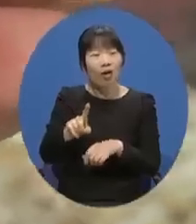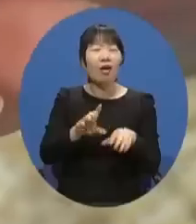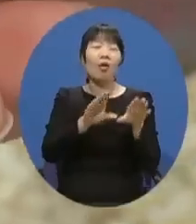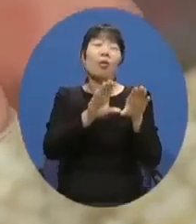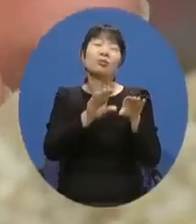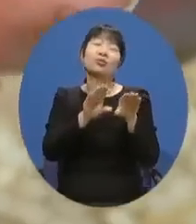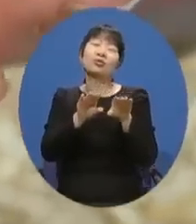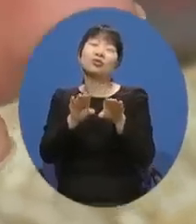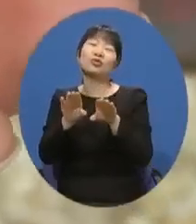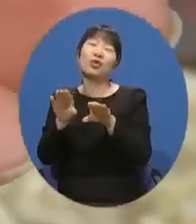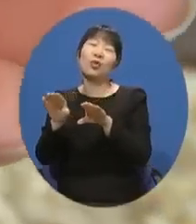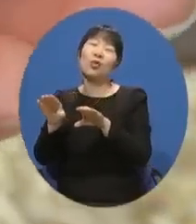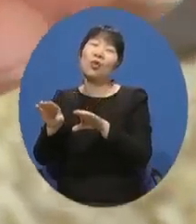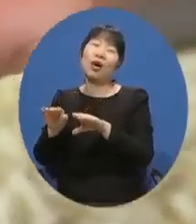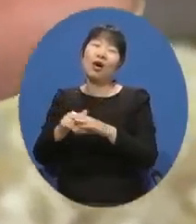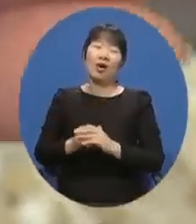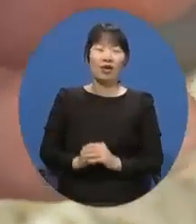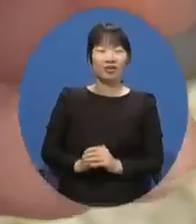부드러워.